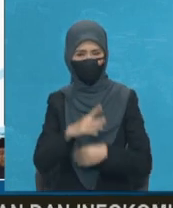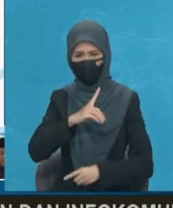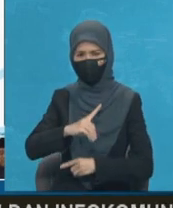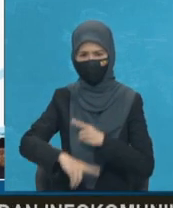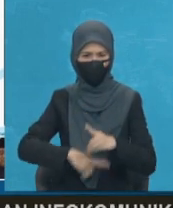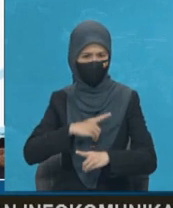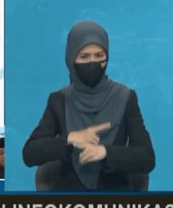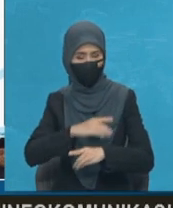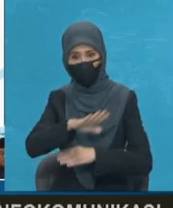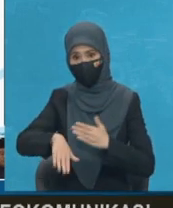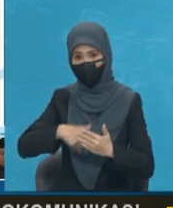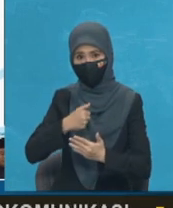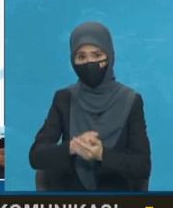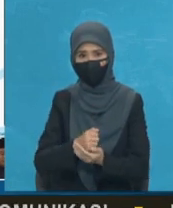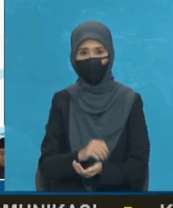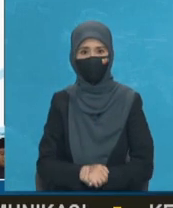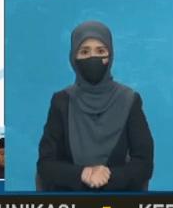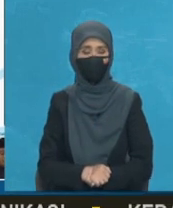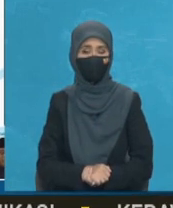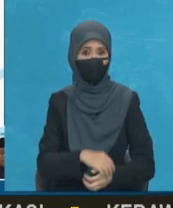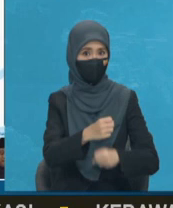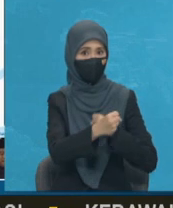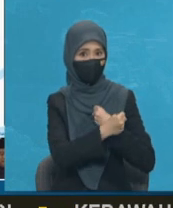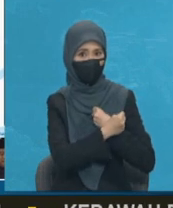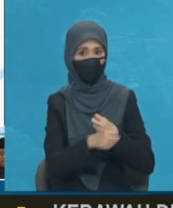memastikan keselamatan dan kesejahteraan masyarakat